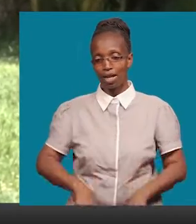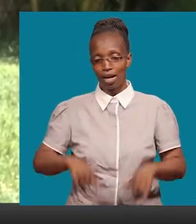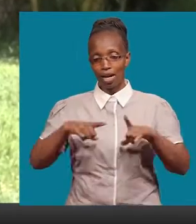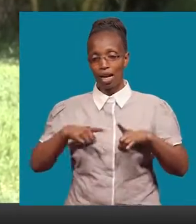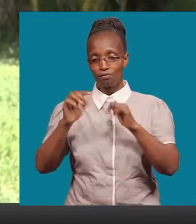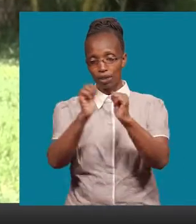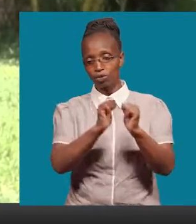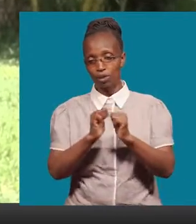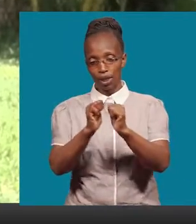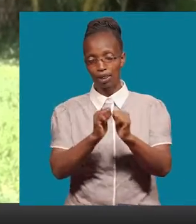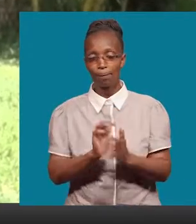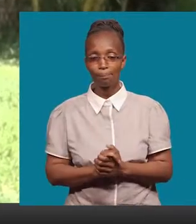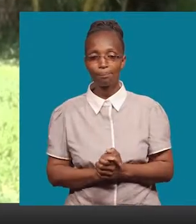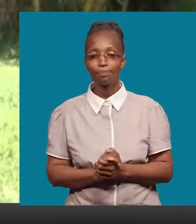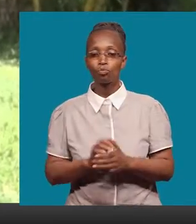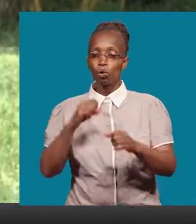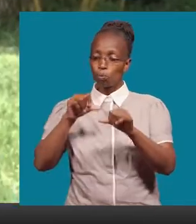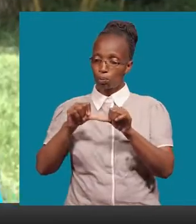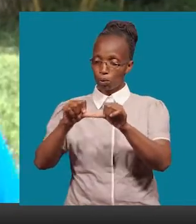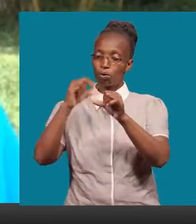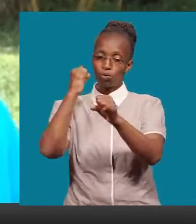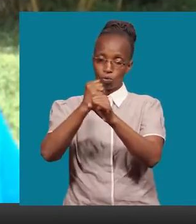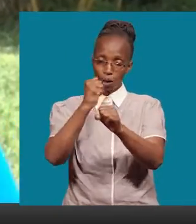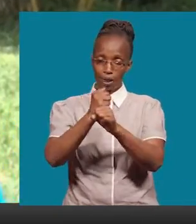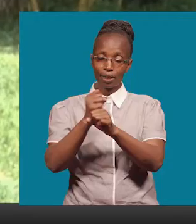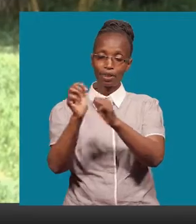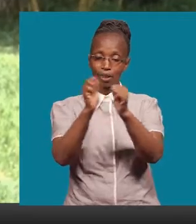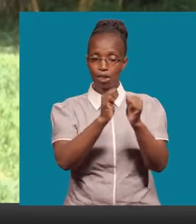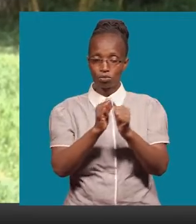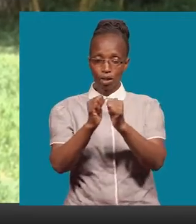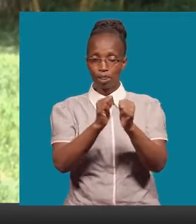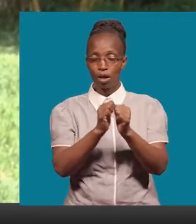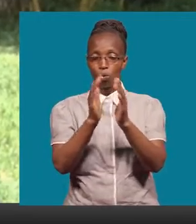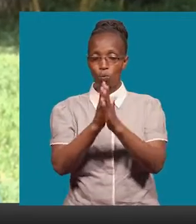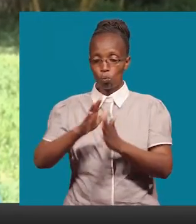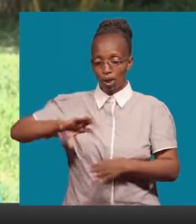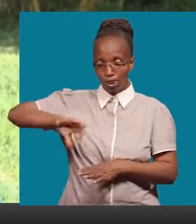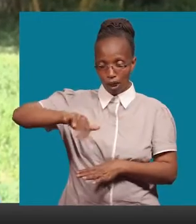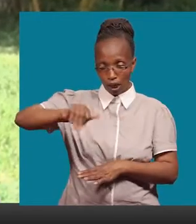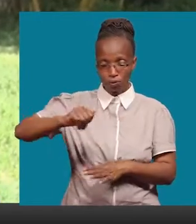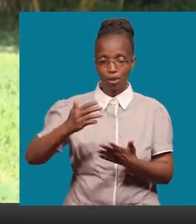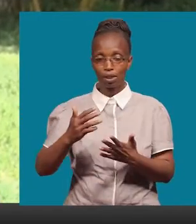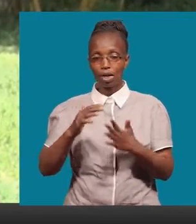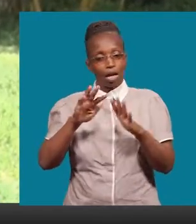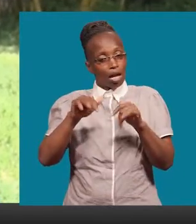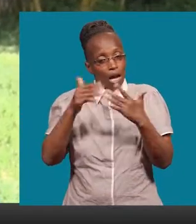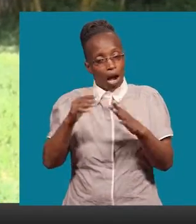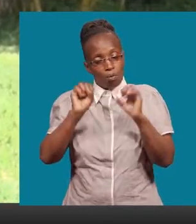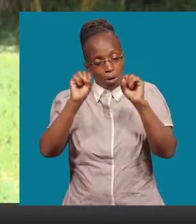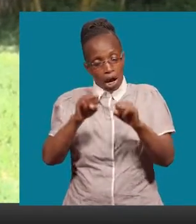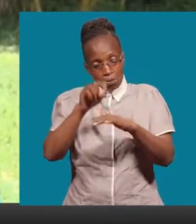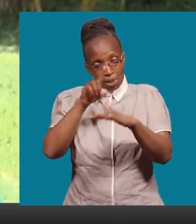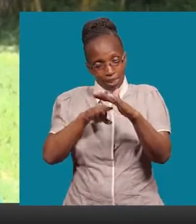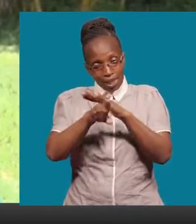there is no any other planet for us as women. So tutawork pamoja na county ambayo itatuelekeza how can we get